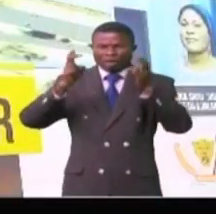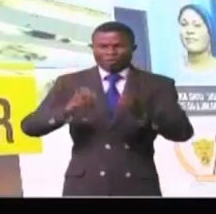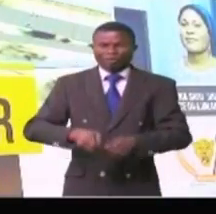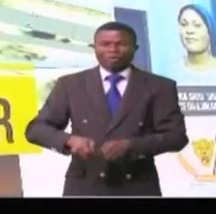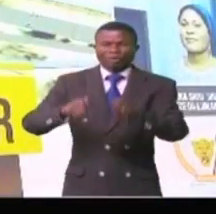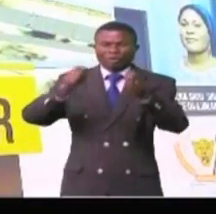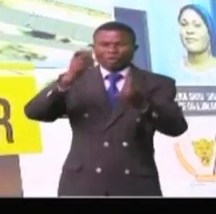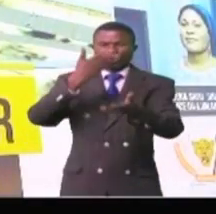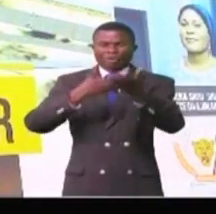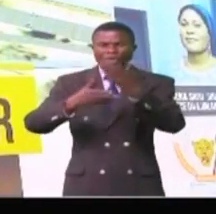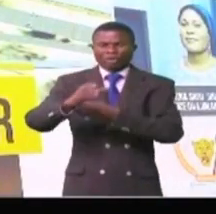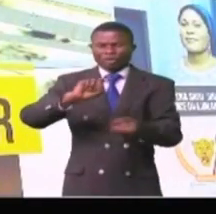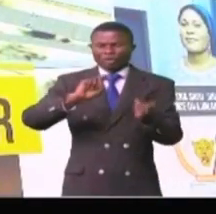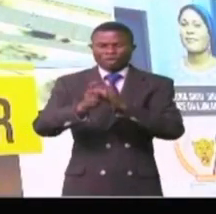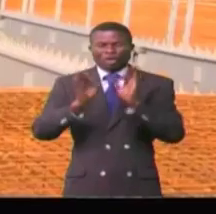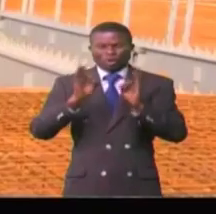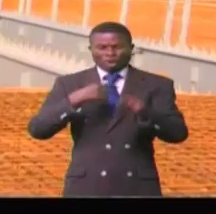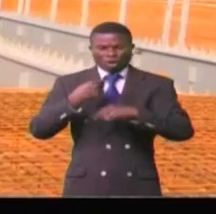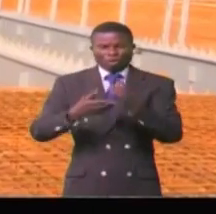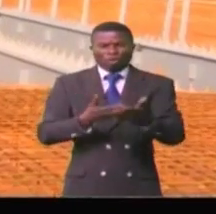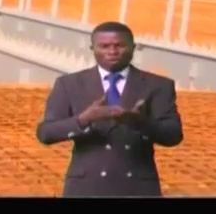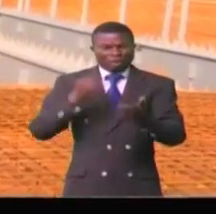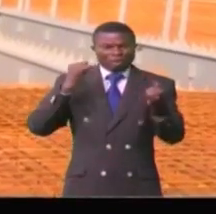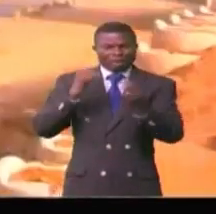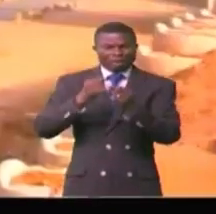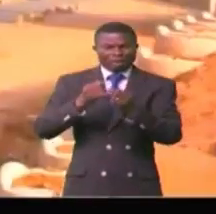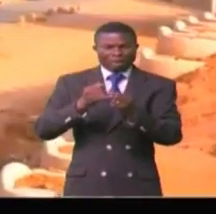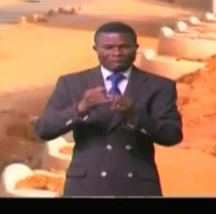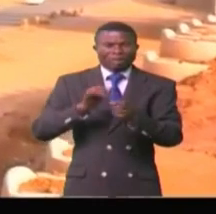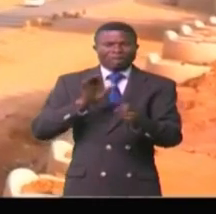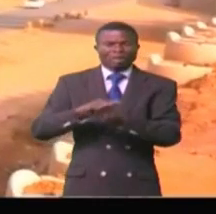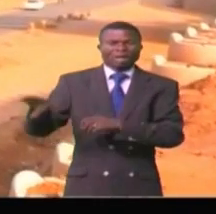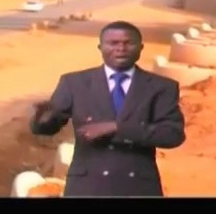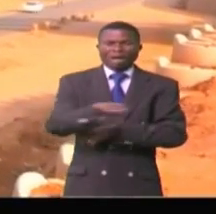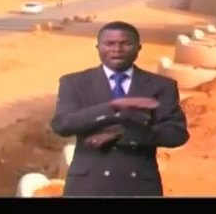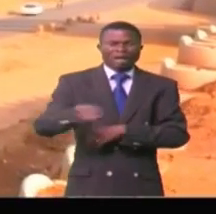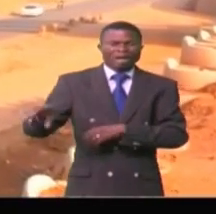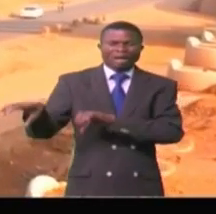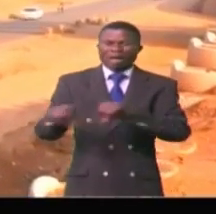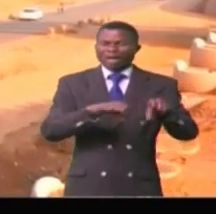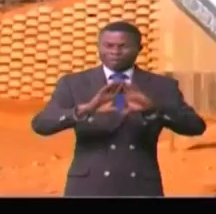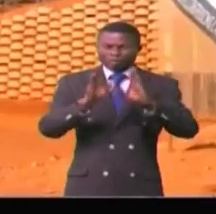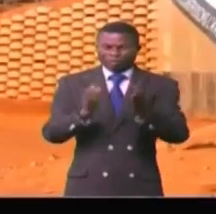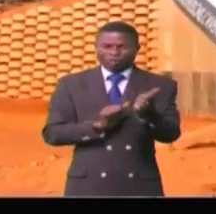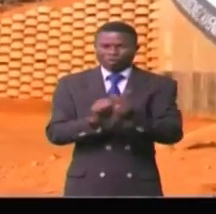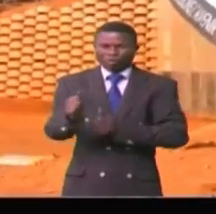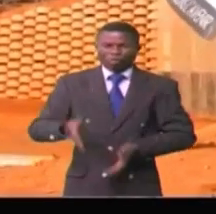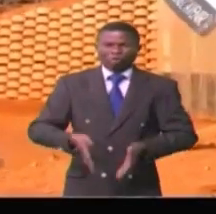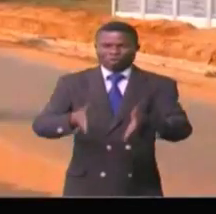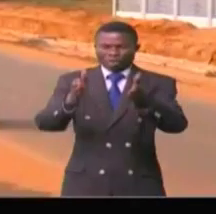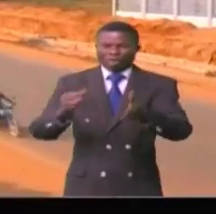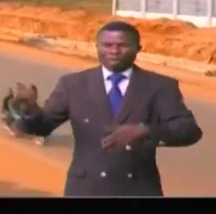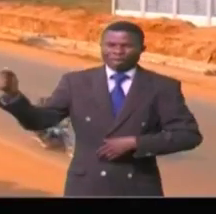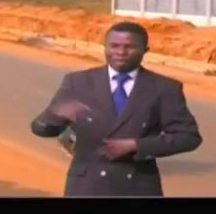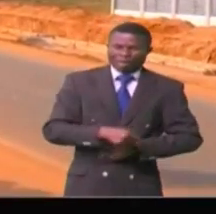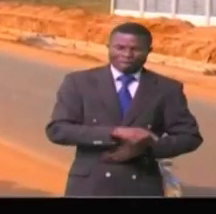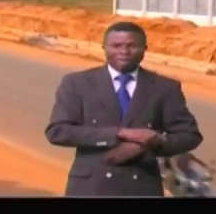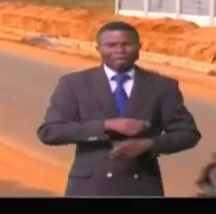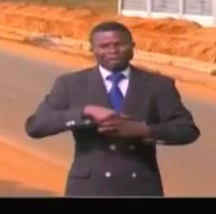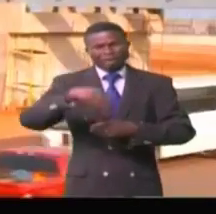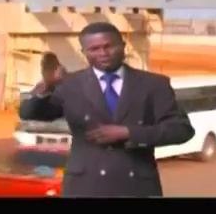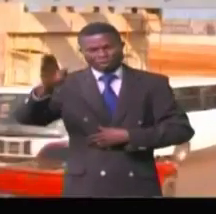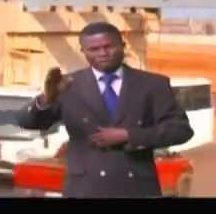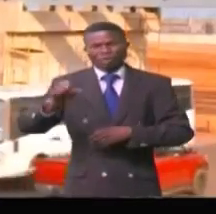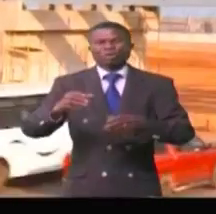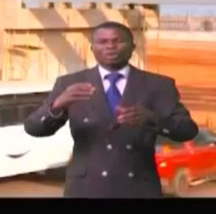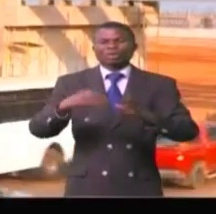est en train d'être érigé. Objectif, garantir la fluidité de la circulation sur l'autoroute des véhicules entrant et sortant dans le